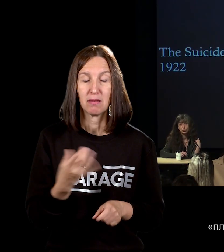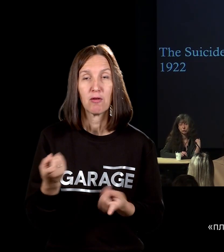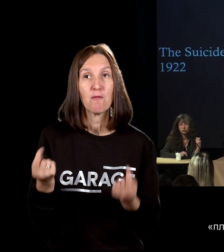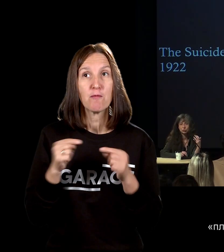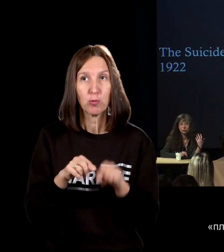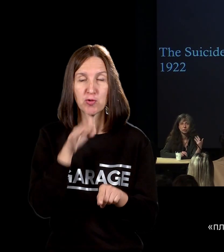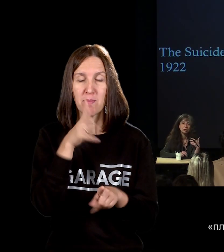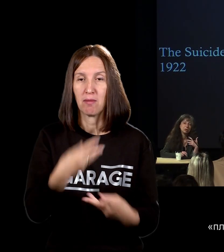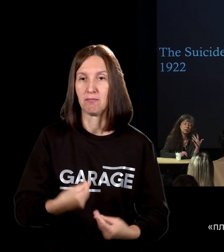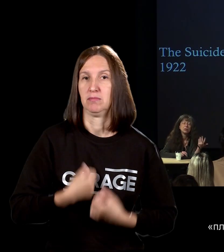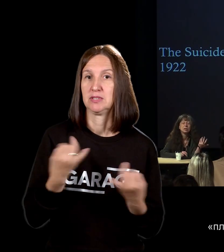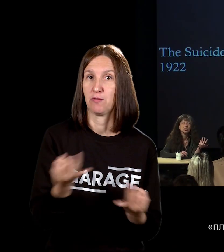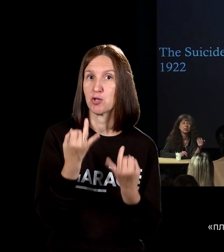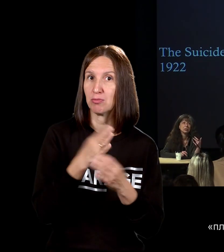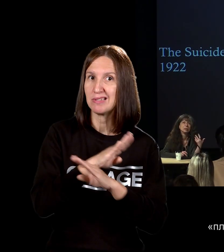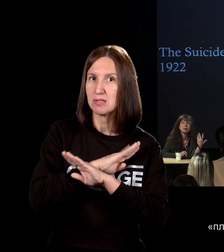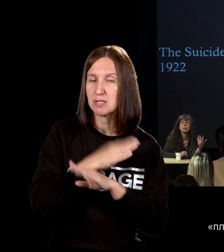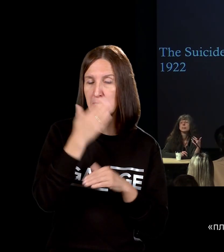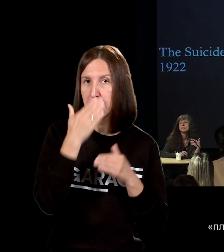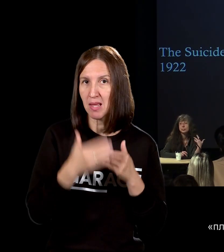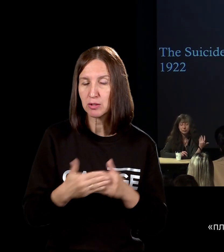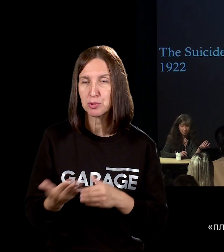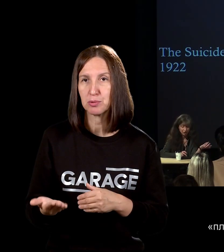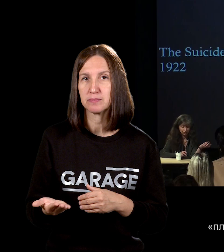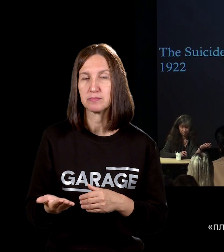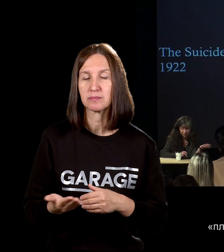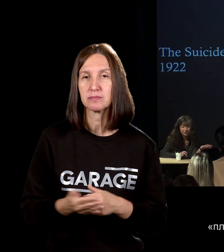завороженность смертью, завороженность вот это таким